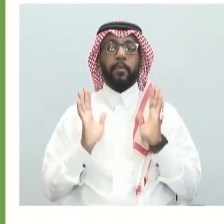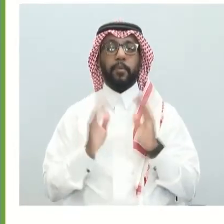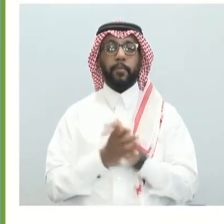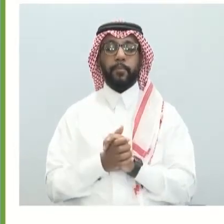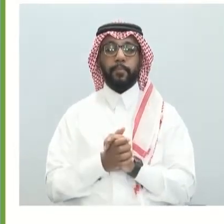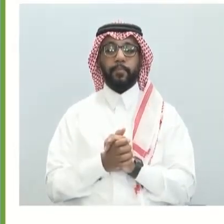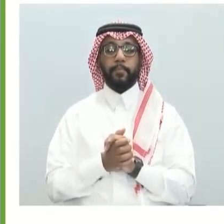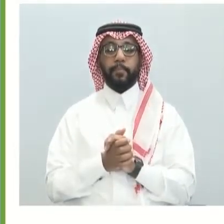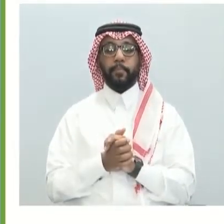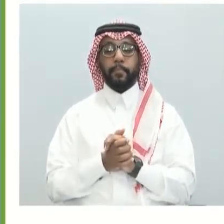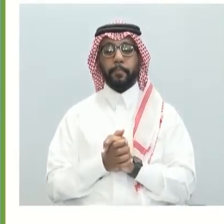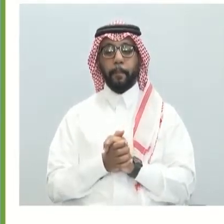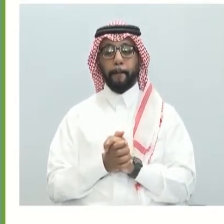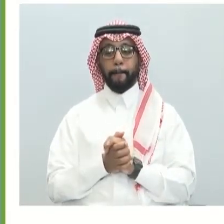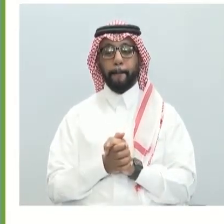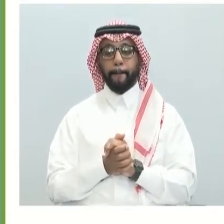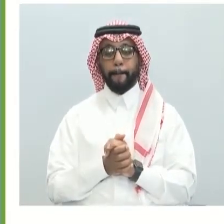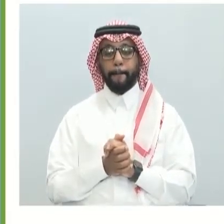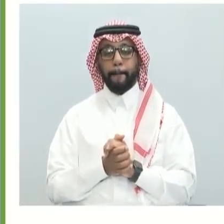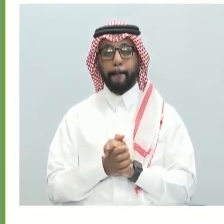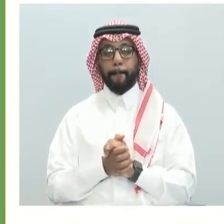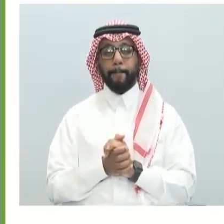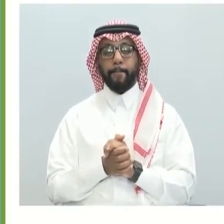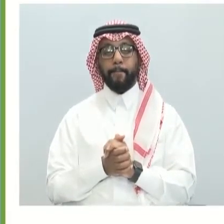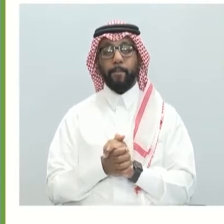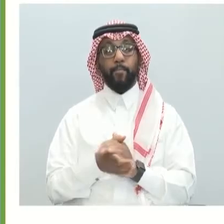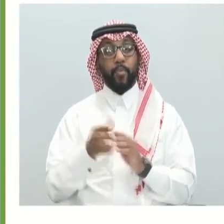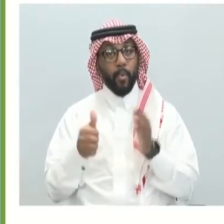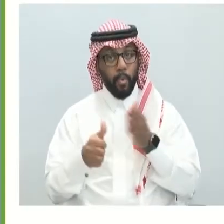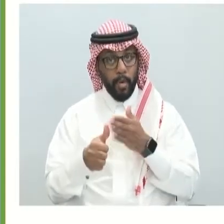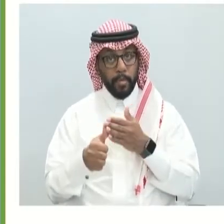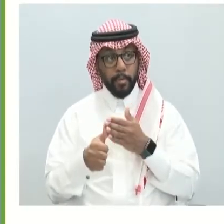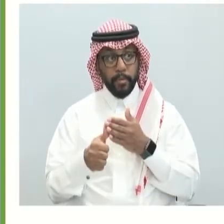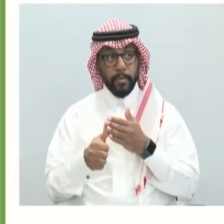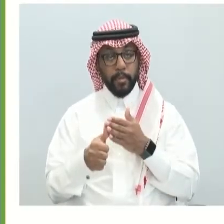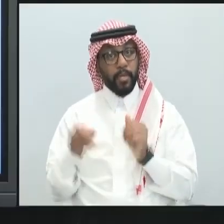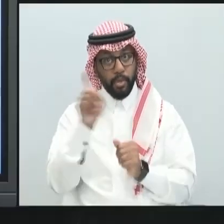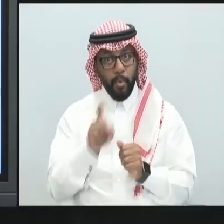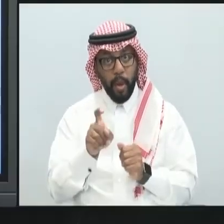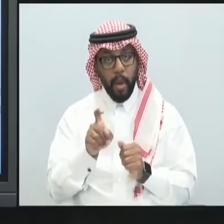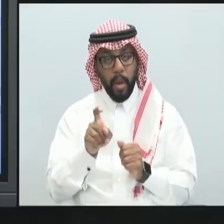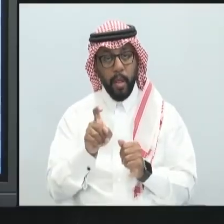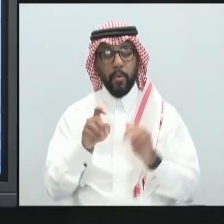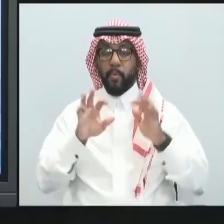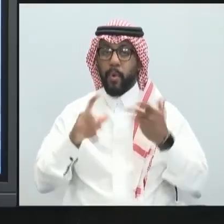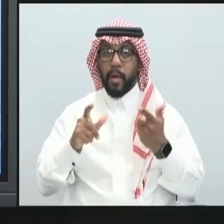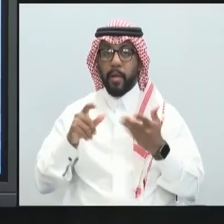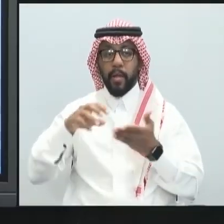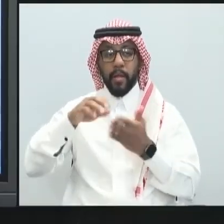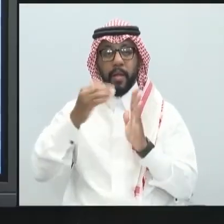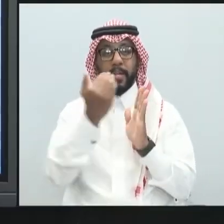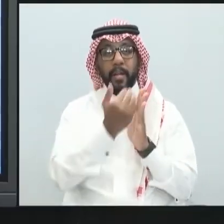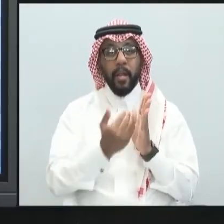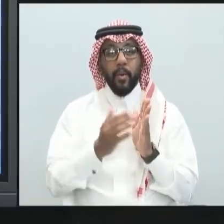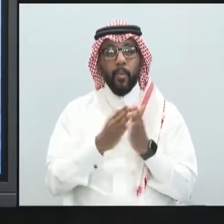سوف نكمل هذه الخطوات اولا سوف نقوم بوضع سؤال حول كل فكره